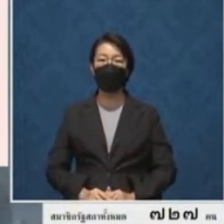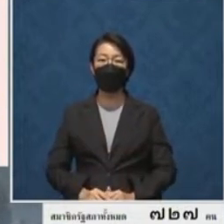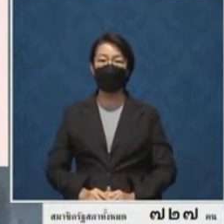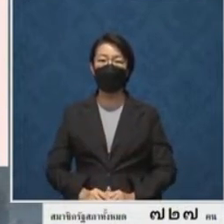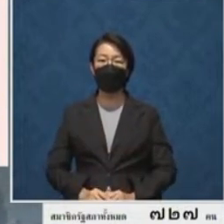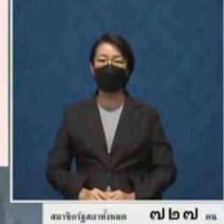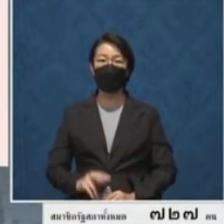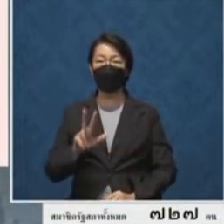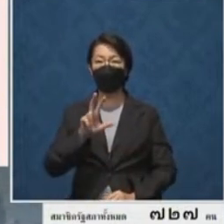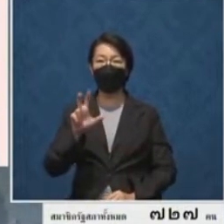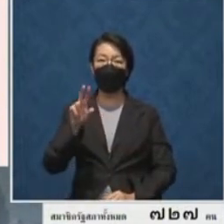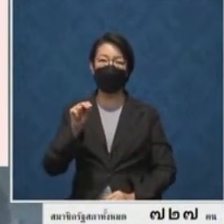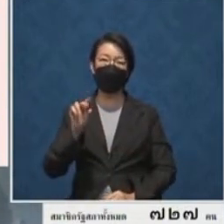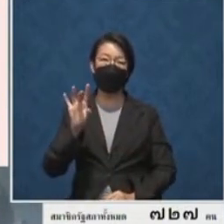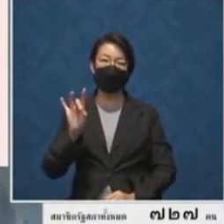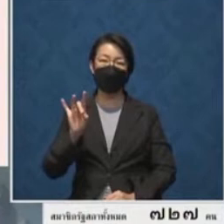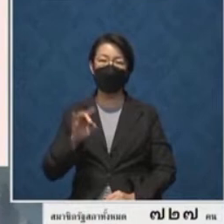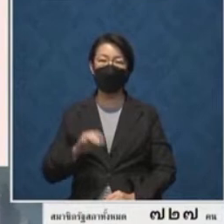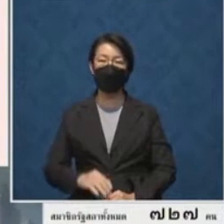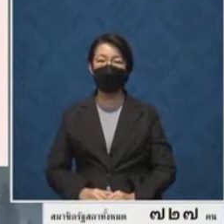238นายนพดลมาศศรี